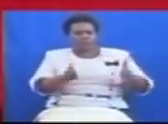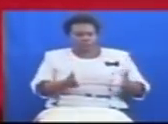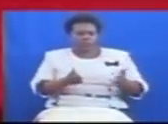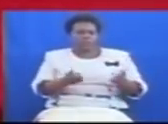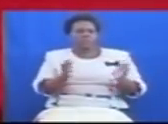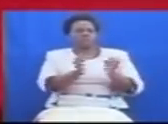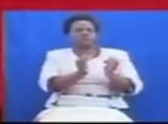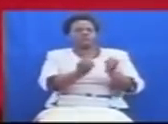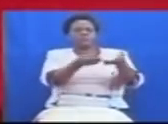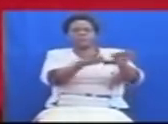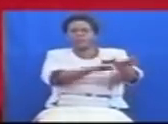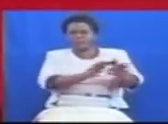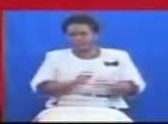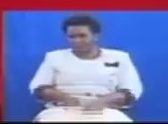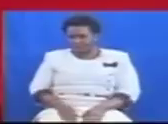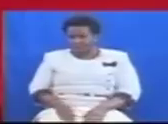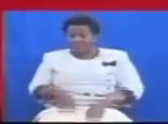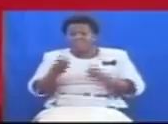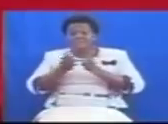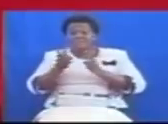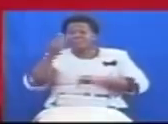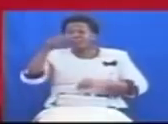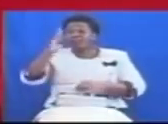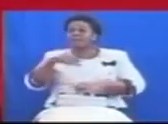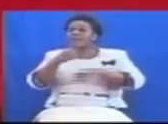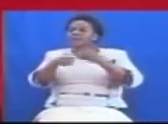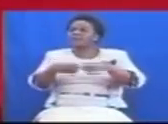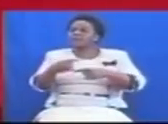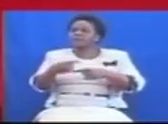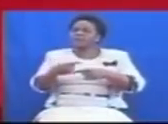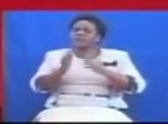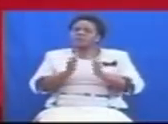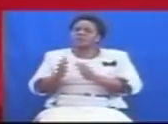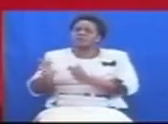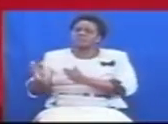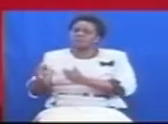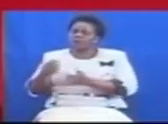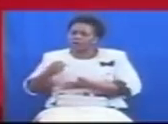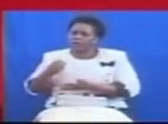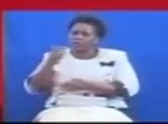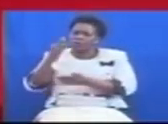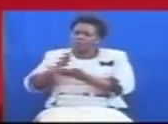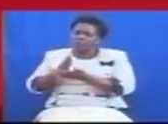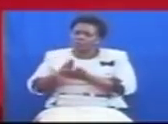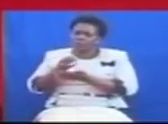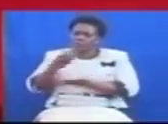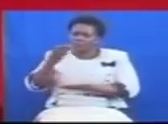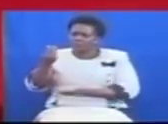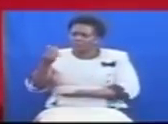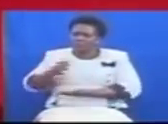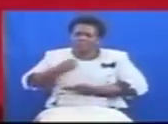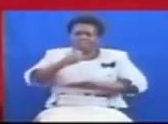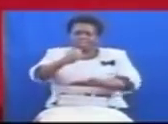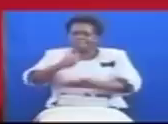kutolea huduma za afya kwa awamu katika halmashauri ya wilaya ya Igunga kulingana na upatikanaji wa fedha na rasilimali fedha. Asante.